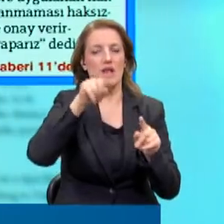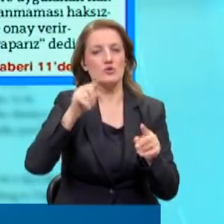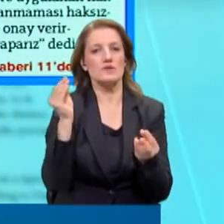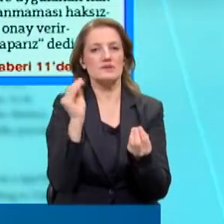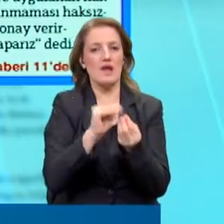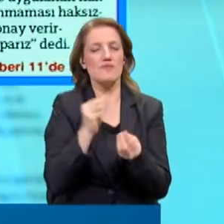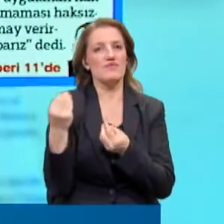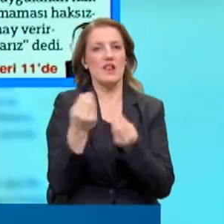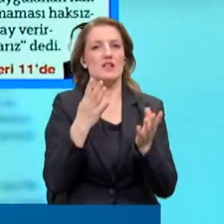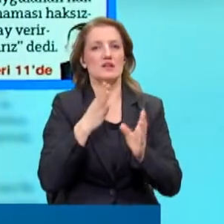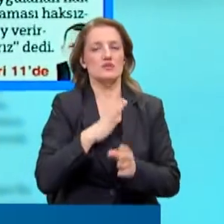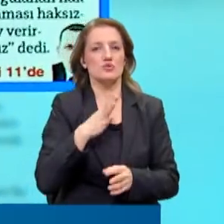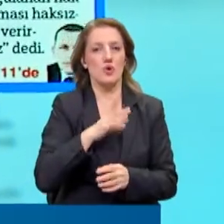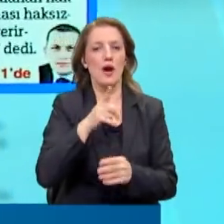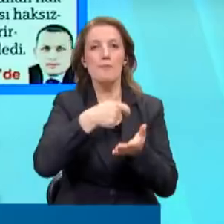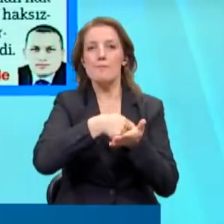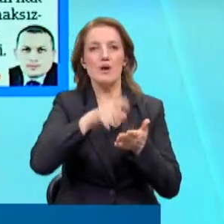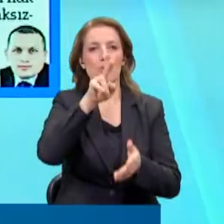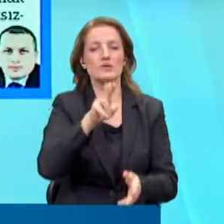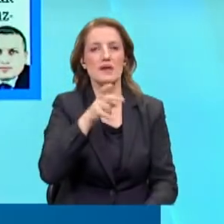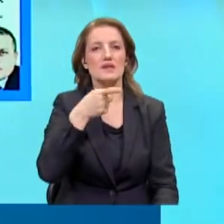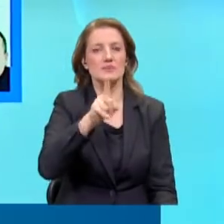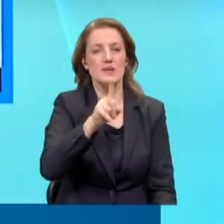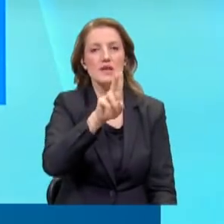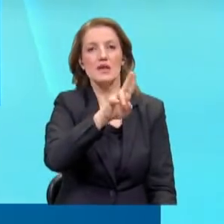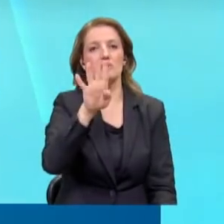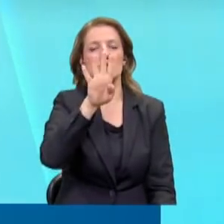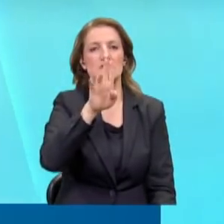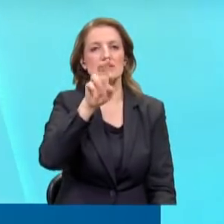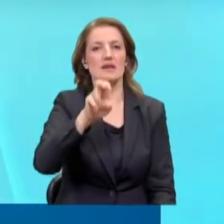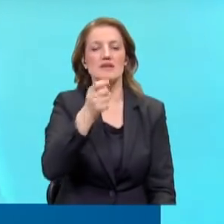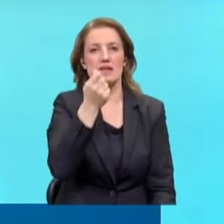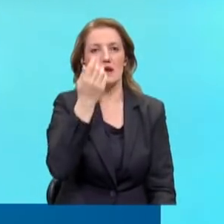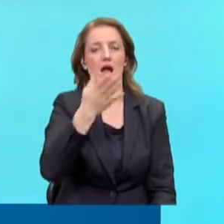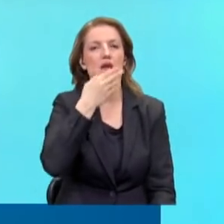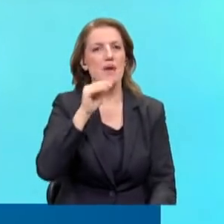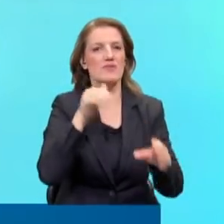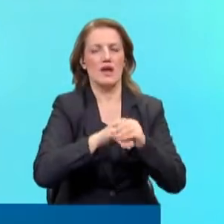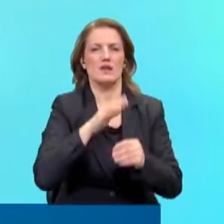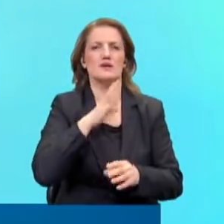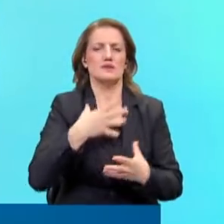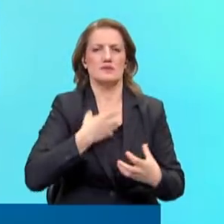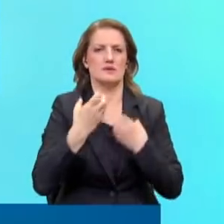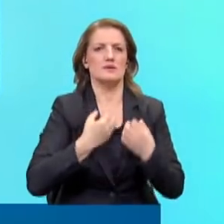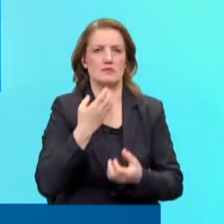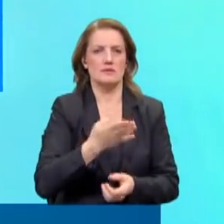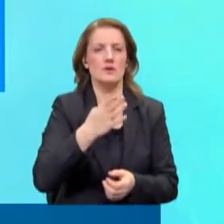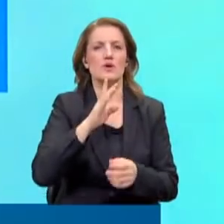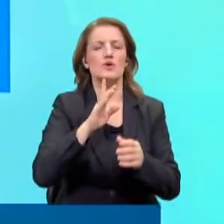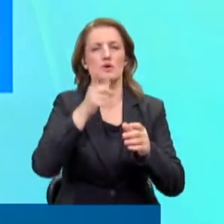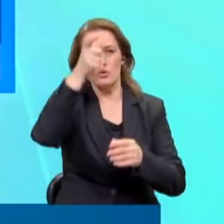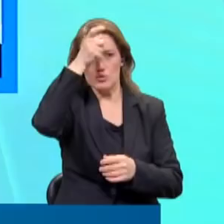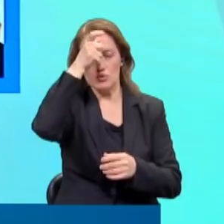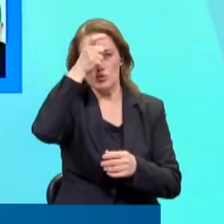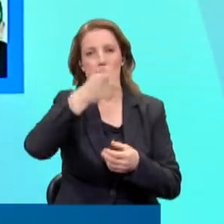isteniyor. Maaşları 18.748 liraya çıkan emekli vekiller dertli. Türk Parlamenterler Birliği